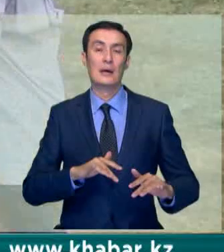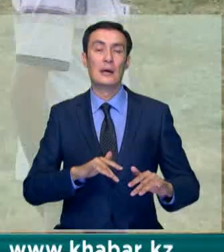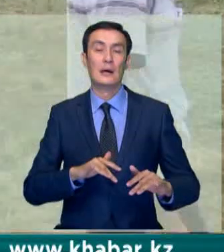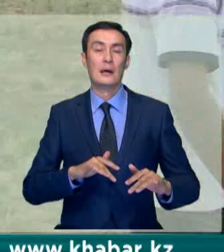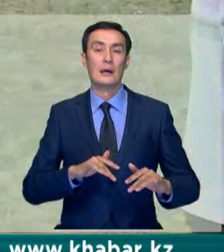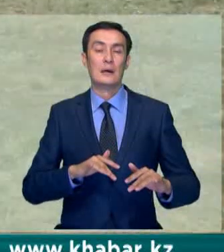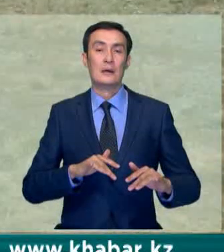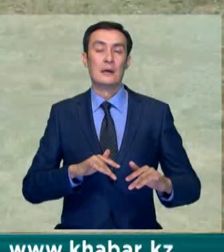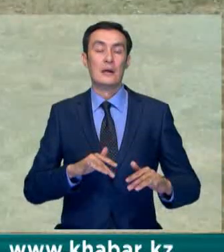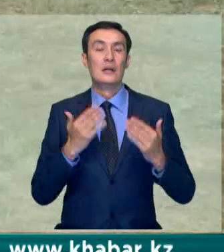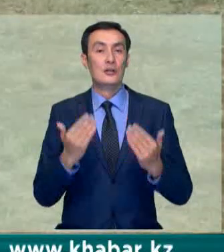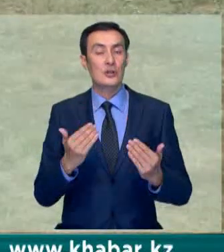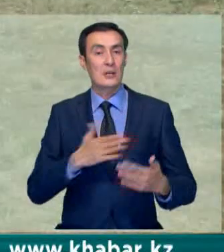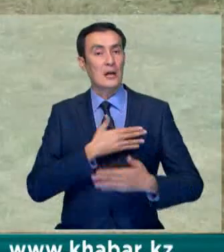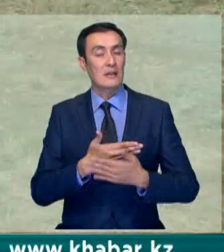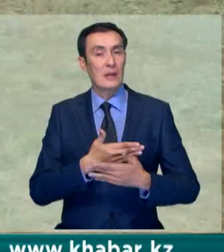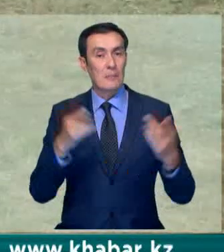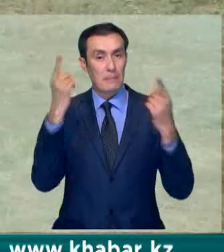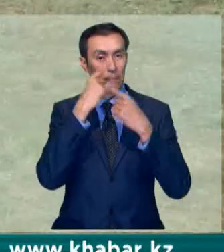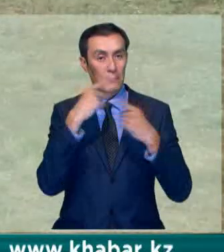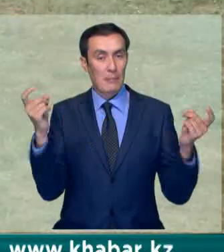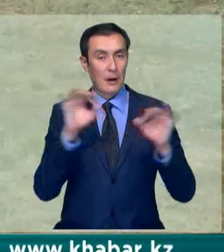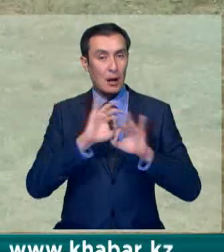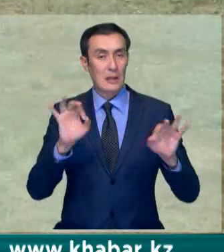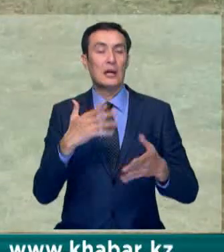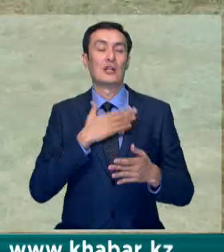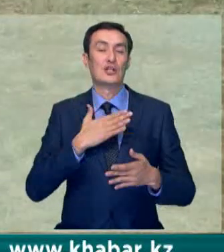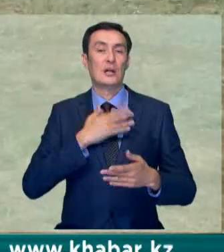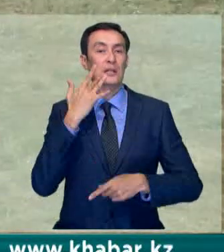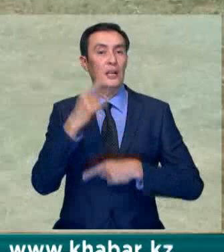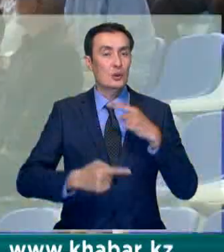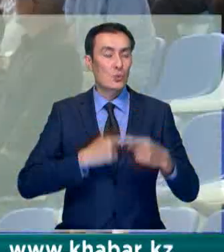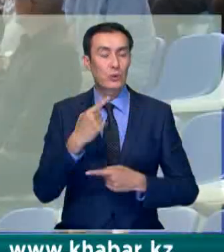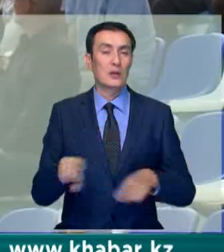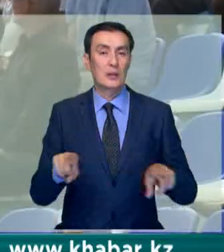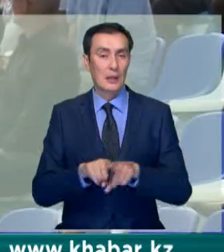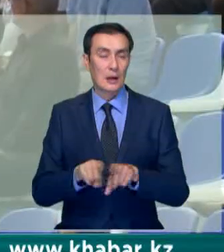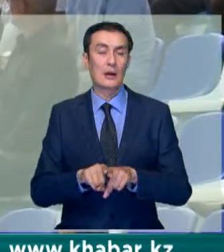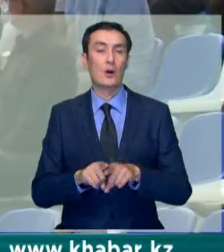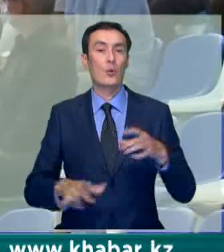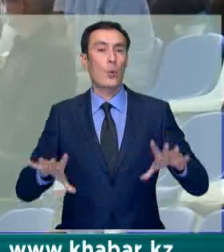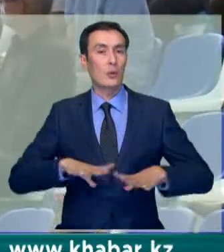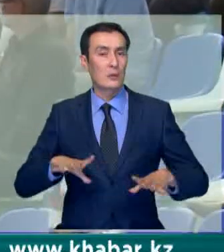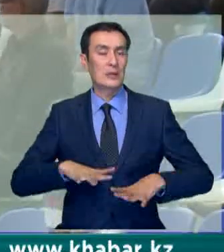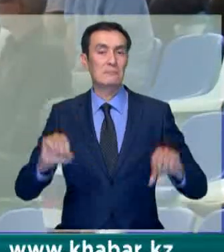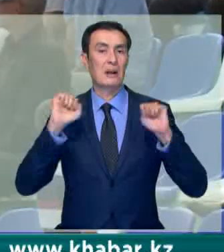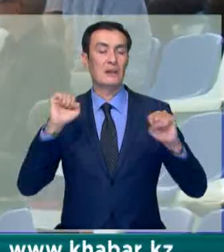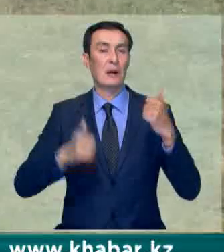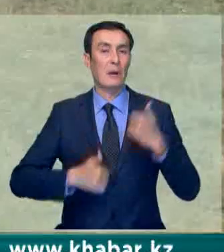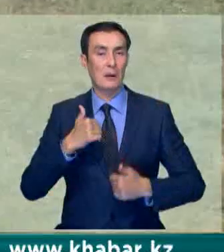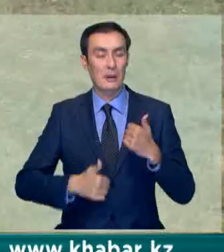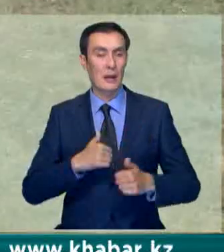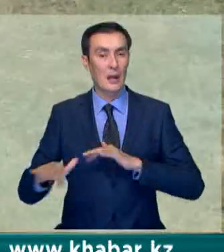есть идет активная пропаганда наших традиционных таких конных спортивных